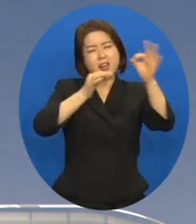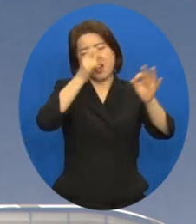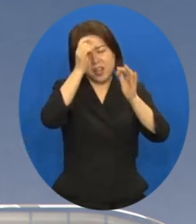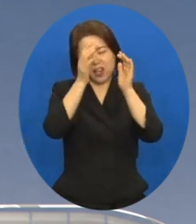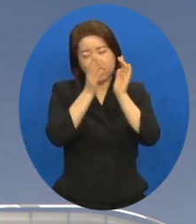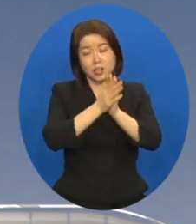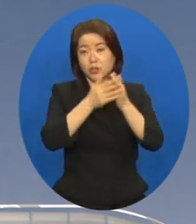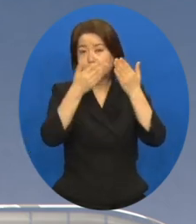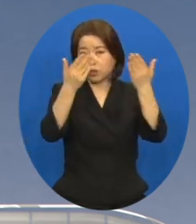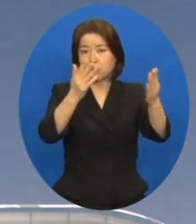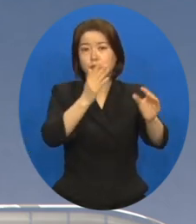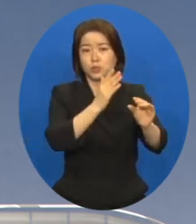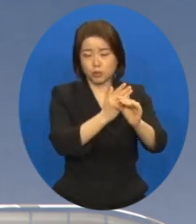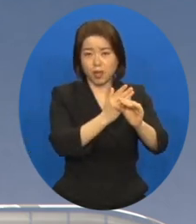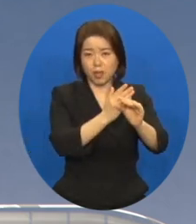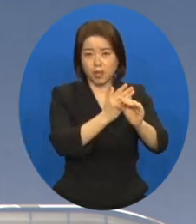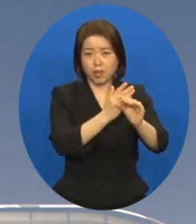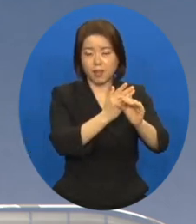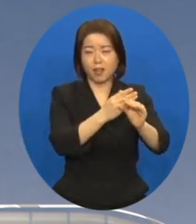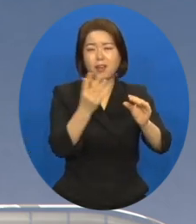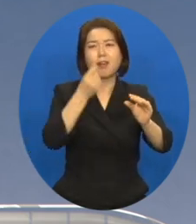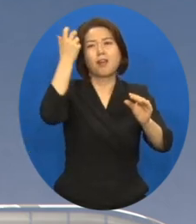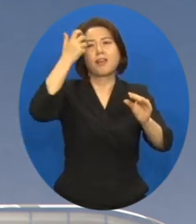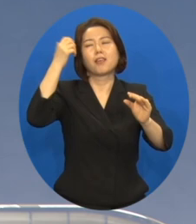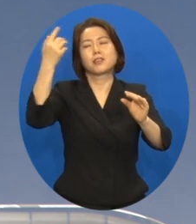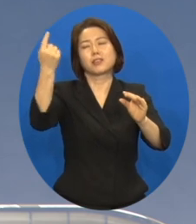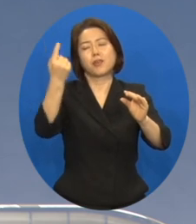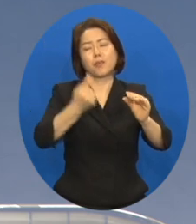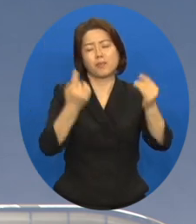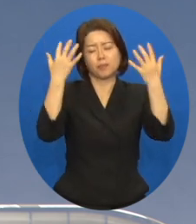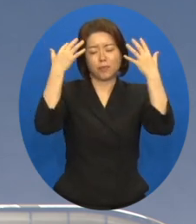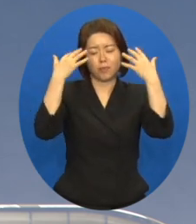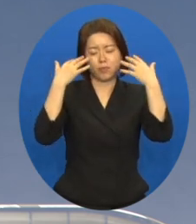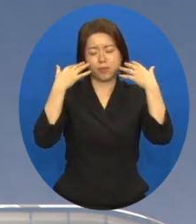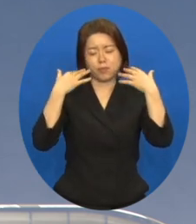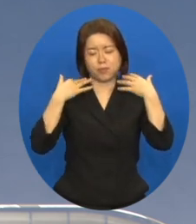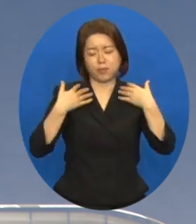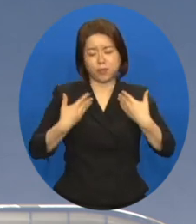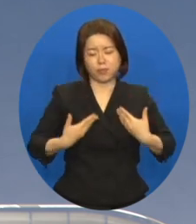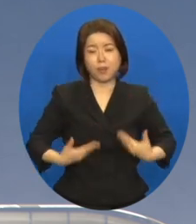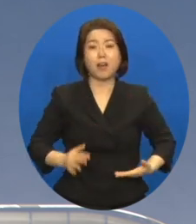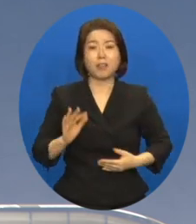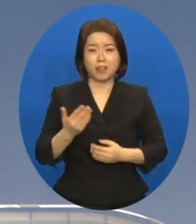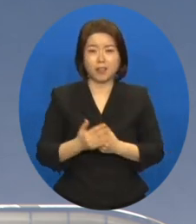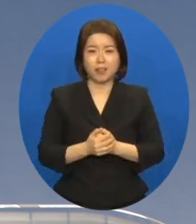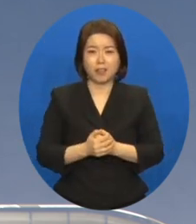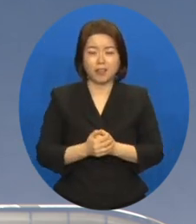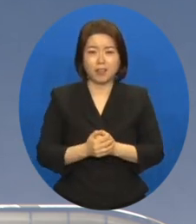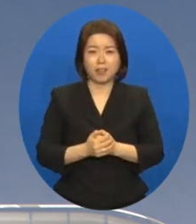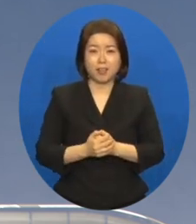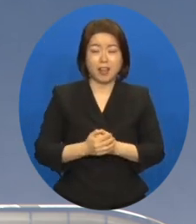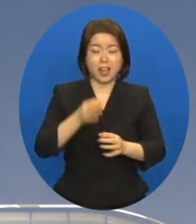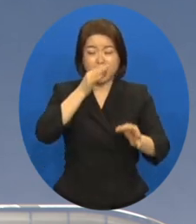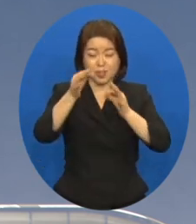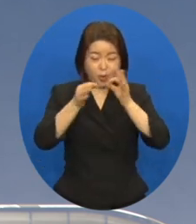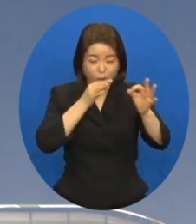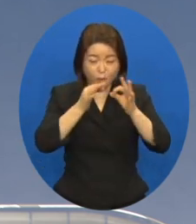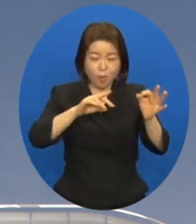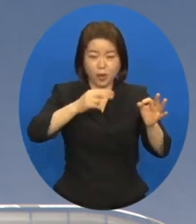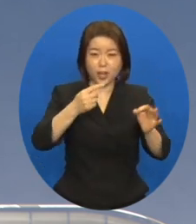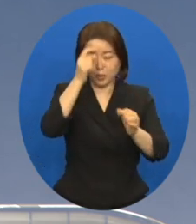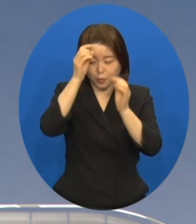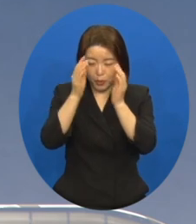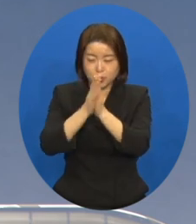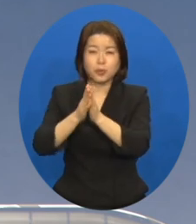지르고 기도하다가 성령을 받은 거예요. 통곡을 해도 기도를 해야 돼요. 그러면